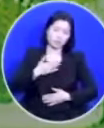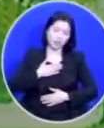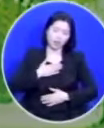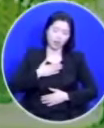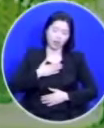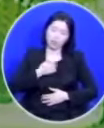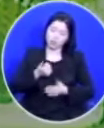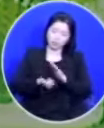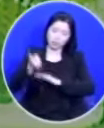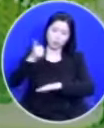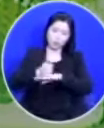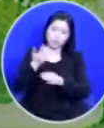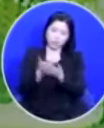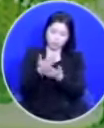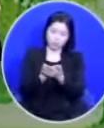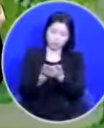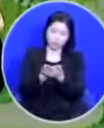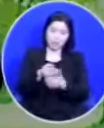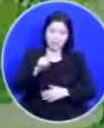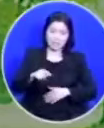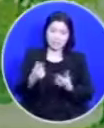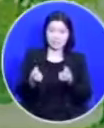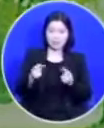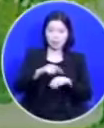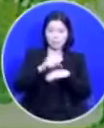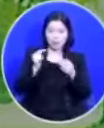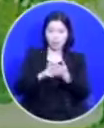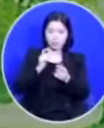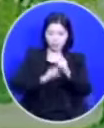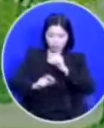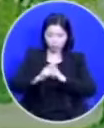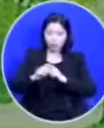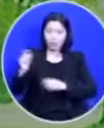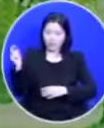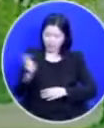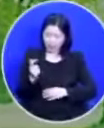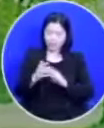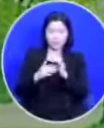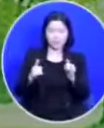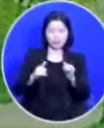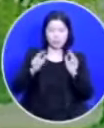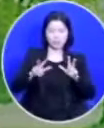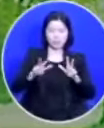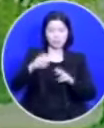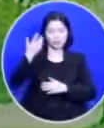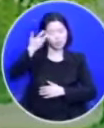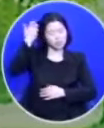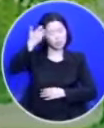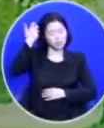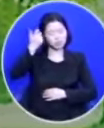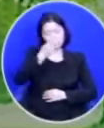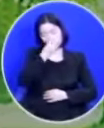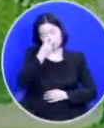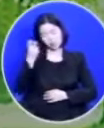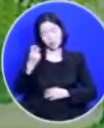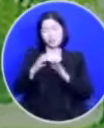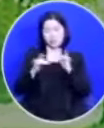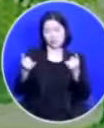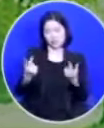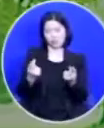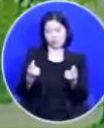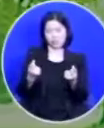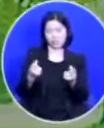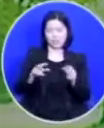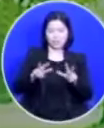해 줘요 이런 마음이 더 강하신 분들은 지금 영적으로 잠이 들어 있는 사람이 지금